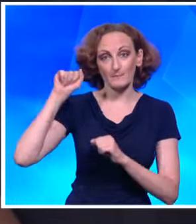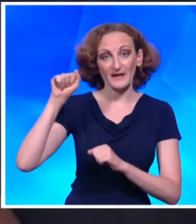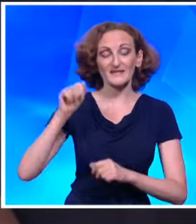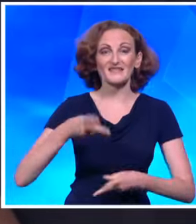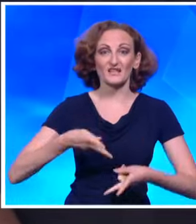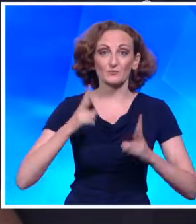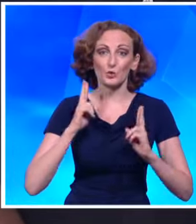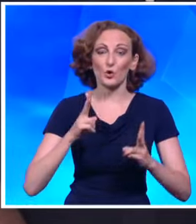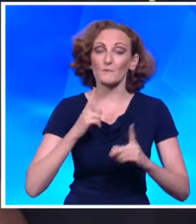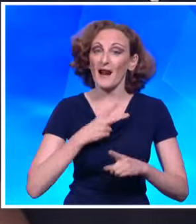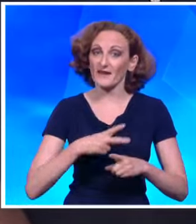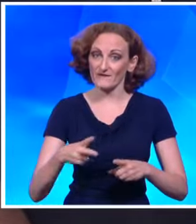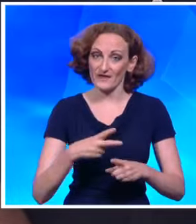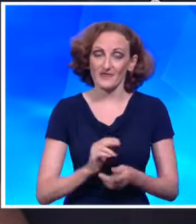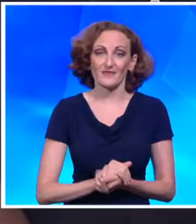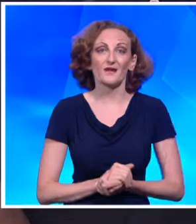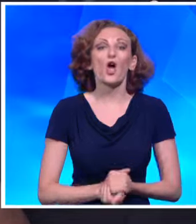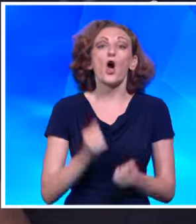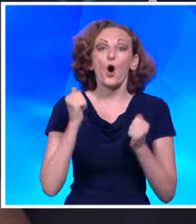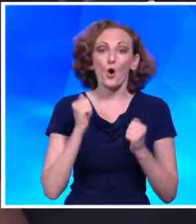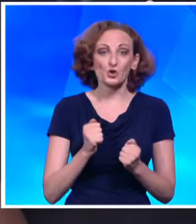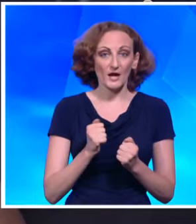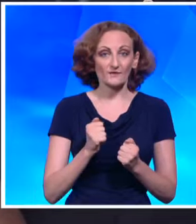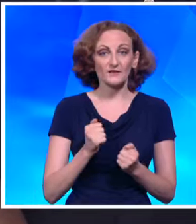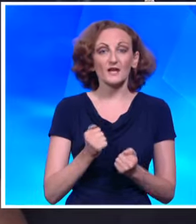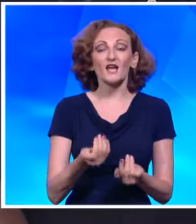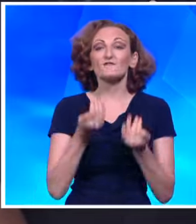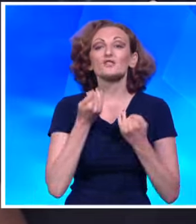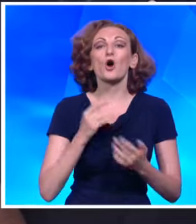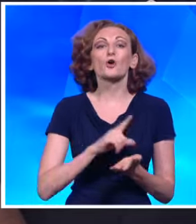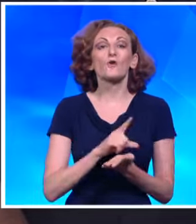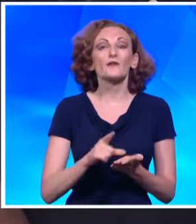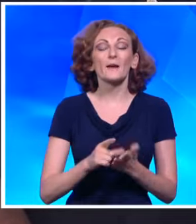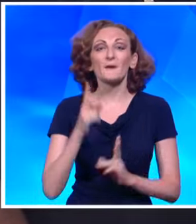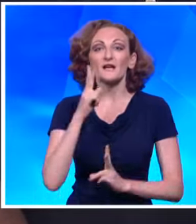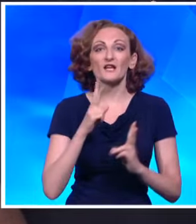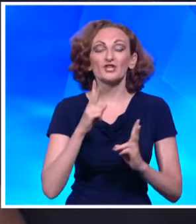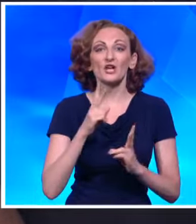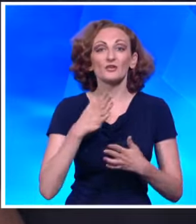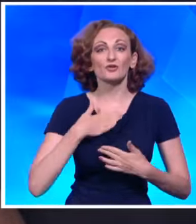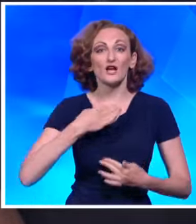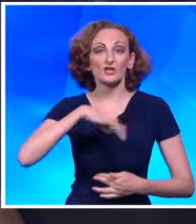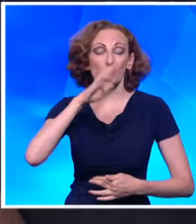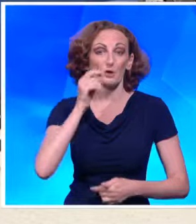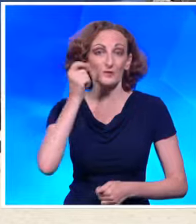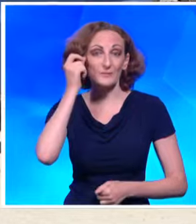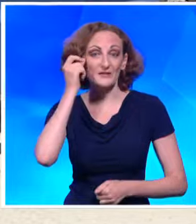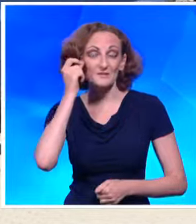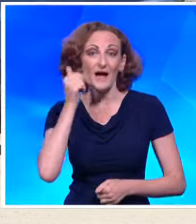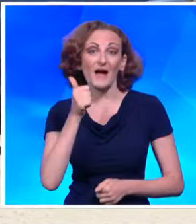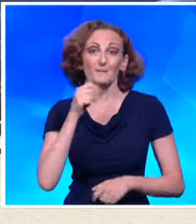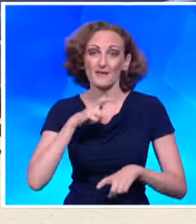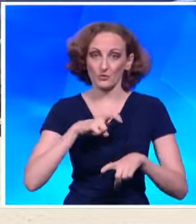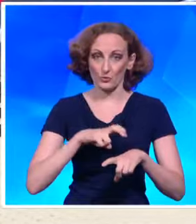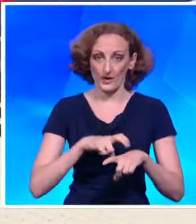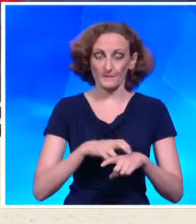нормалност и очаквайте в най-скоро време така позиция от нашия почетен председател, от доктор Ахмед Доган.